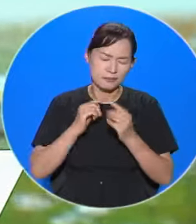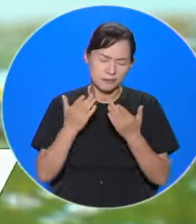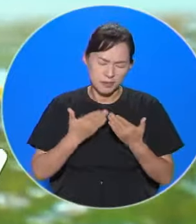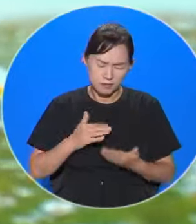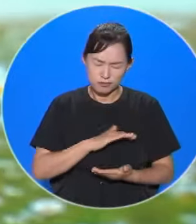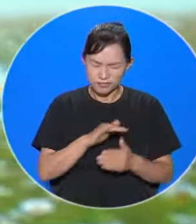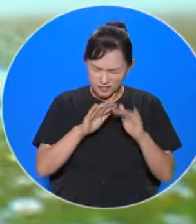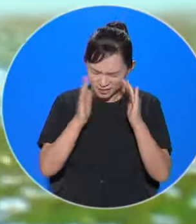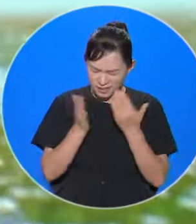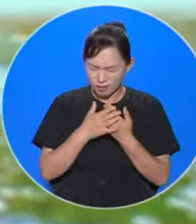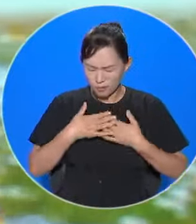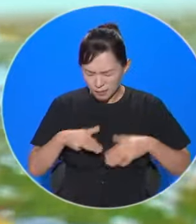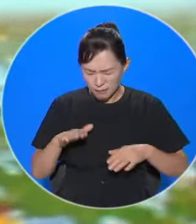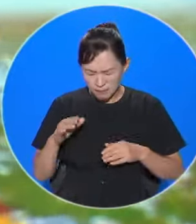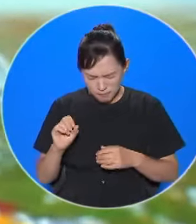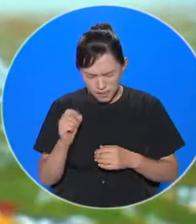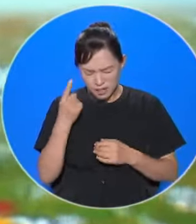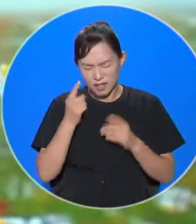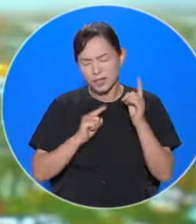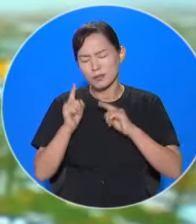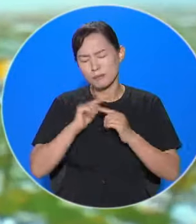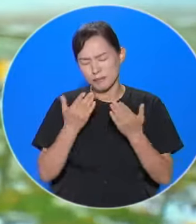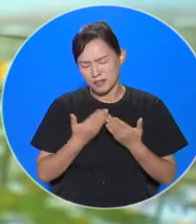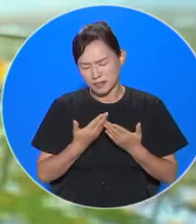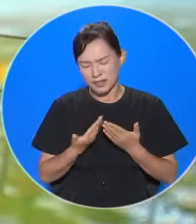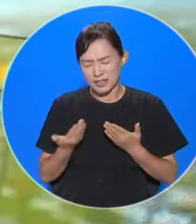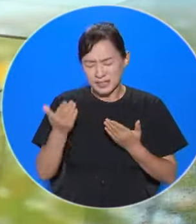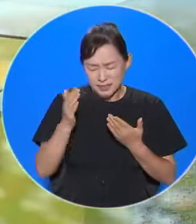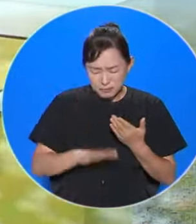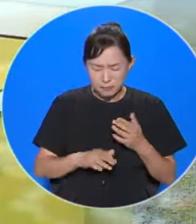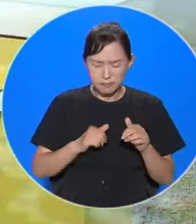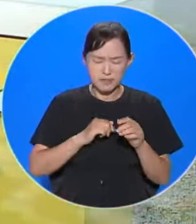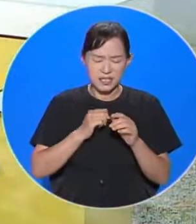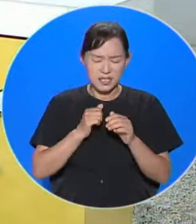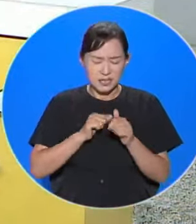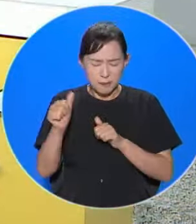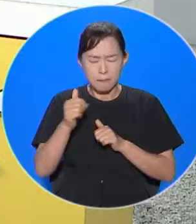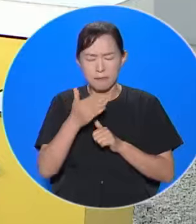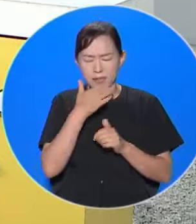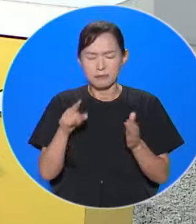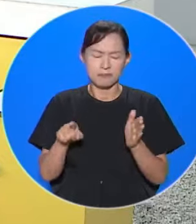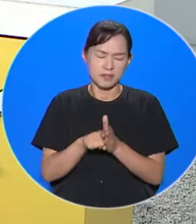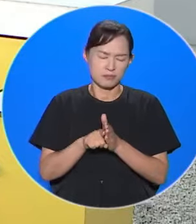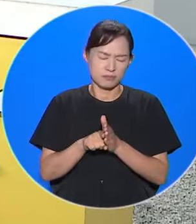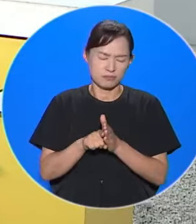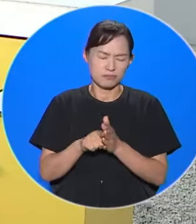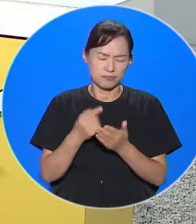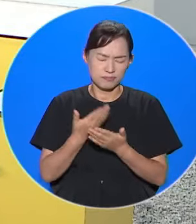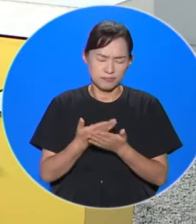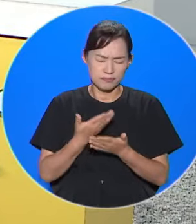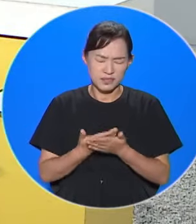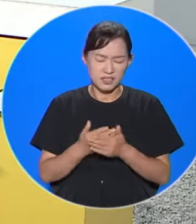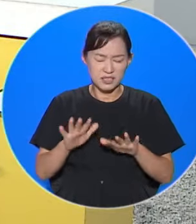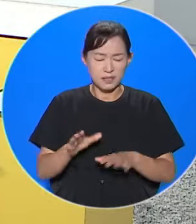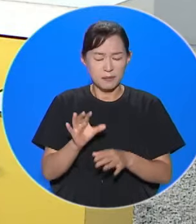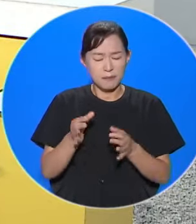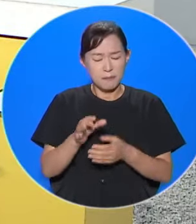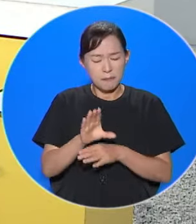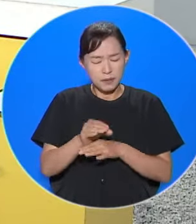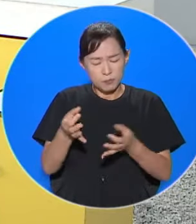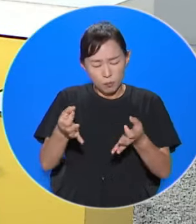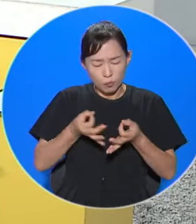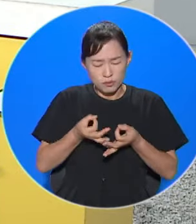수밖에 없지만 하나님 그것을 잘 이겨낼 수 있는 믿음을 더하여 주시옵소서. 혹시 이 방송을 보는 분들 중에도 마음의